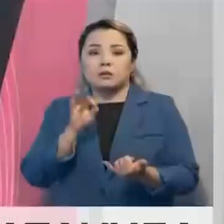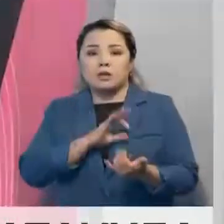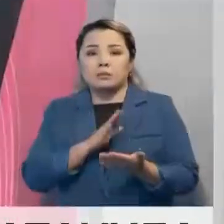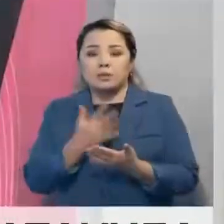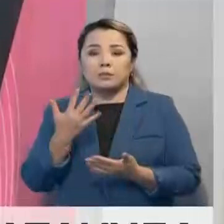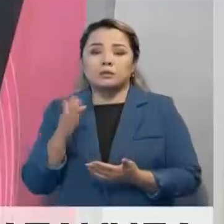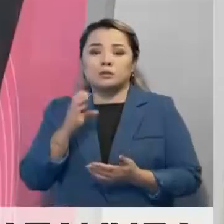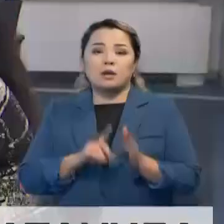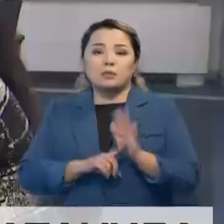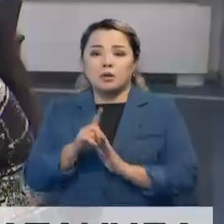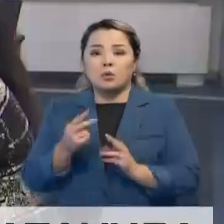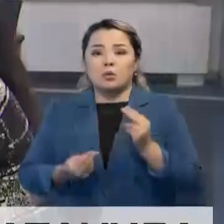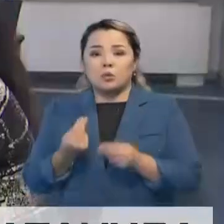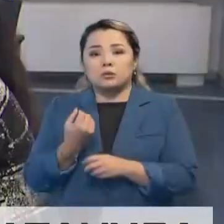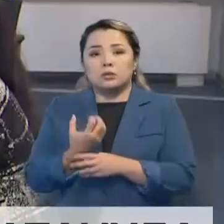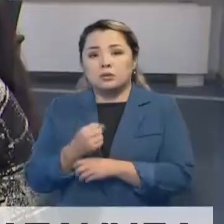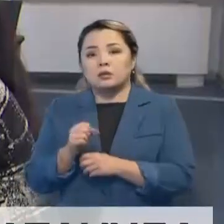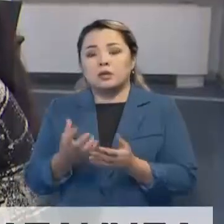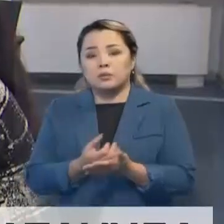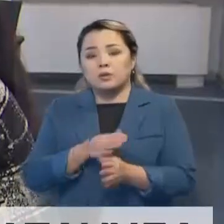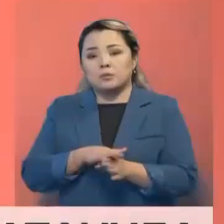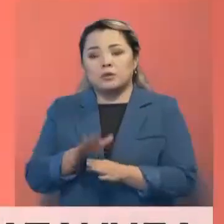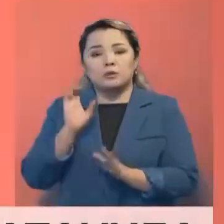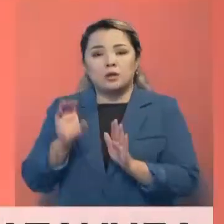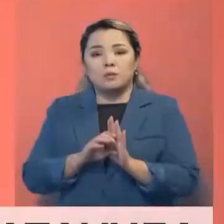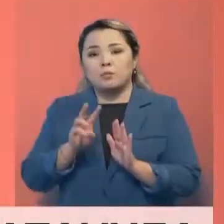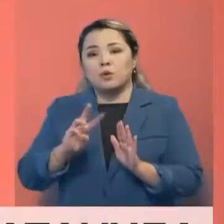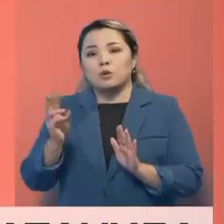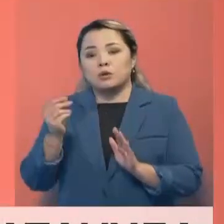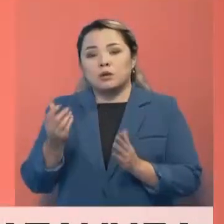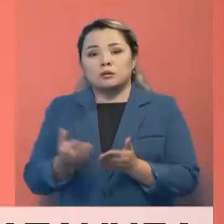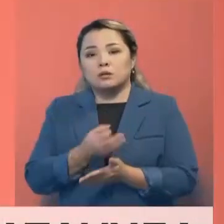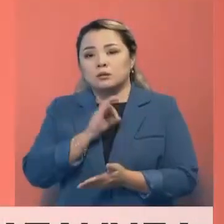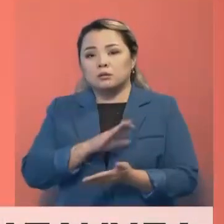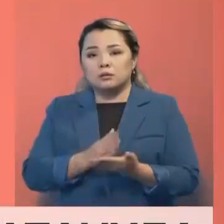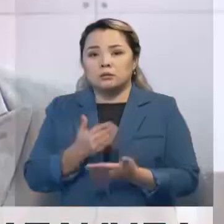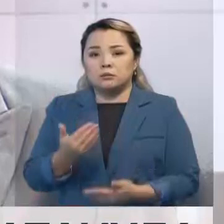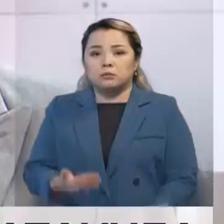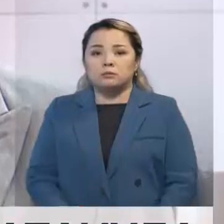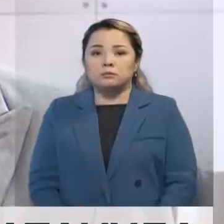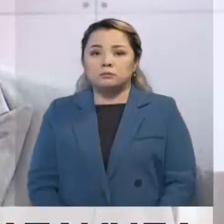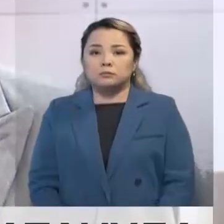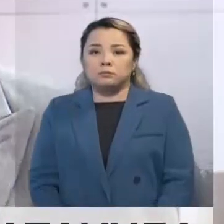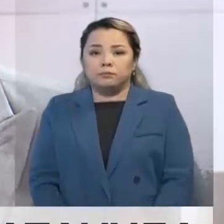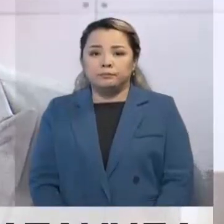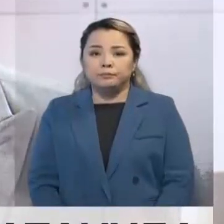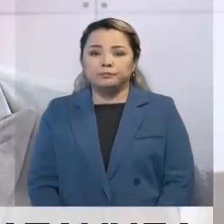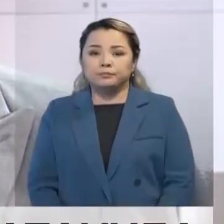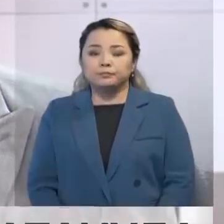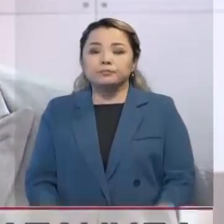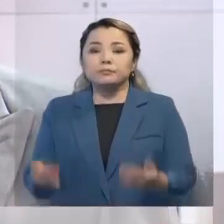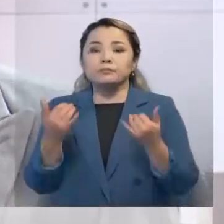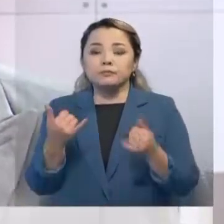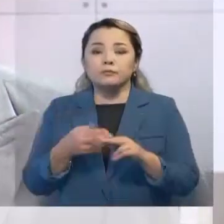қыркүйекте басталған ұтыс ойынының тапсырмаларын бұлжытпай орындаған. Нәтижесінде миллион теңгенің иегері атанды. Осы қосымша арқылы